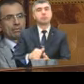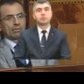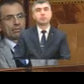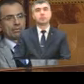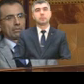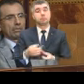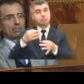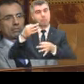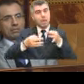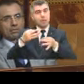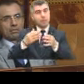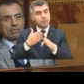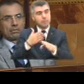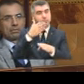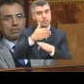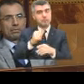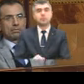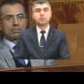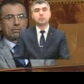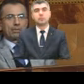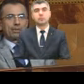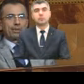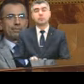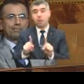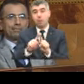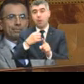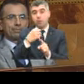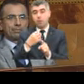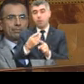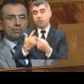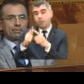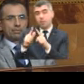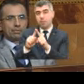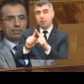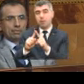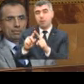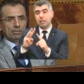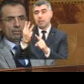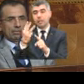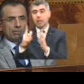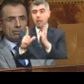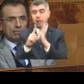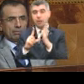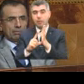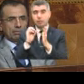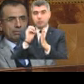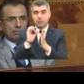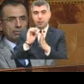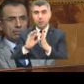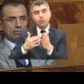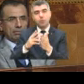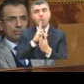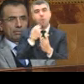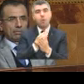وأمام المحاكم، ولا ترون كذلك بأنها خرق لمقتضيات المادة 3 من قانون الطوارئ